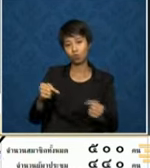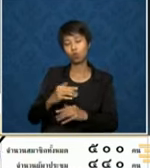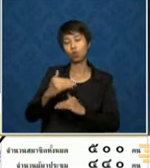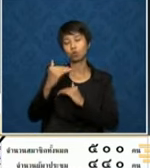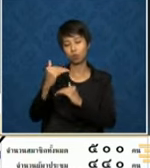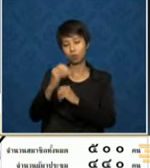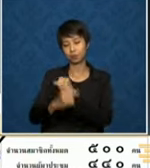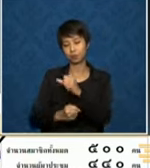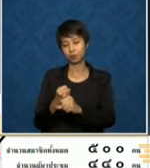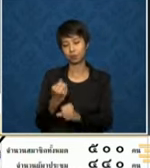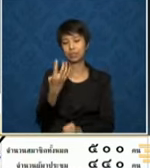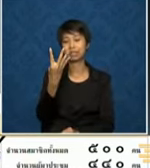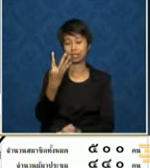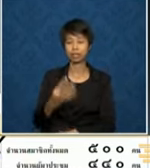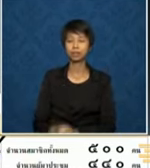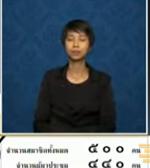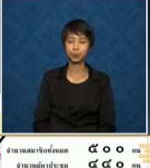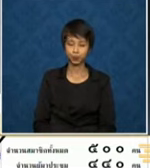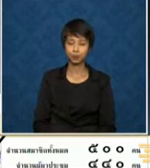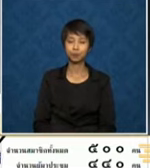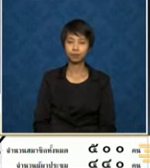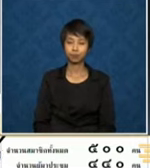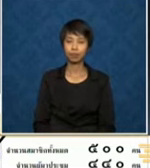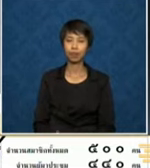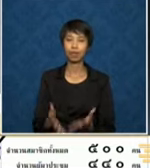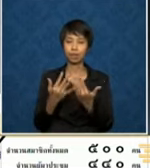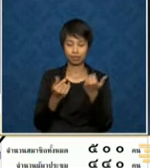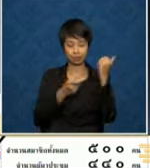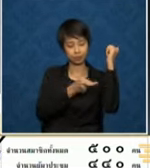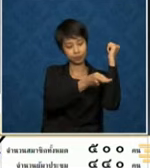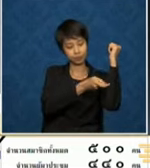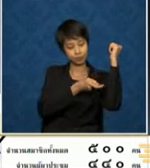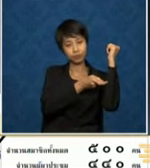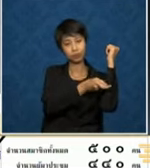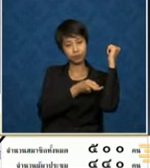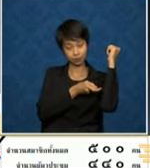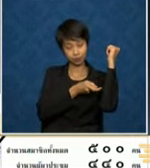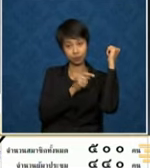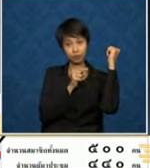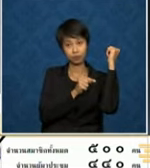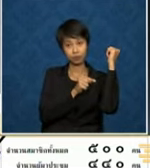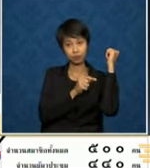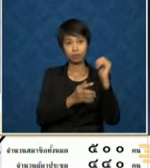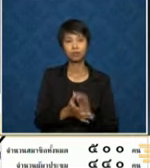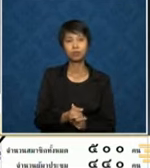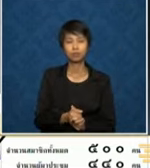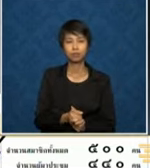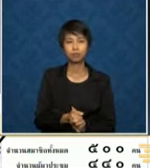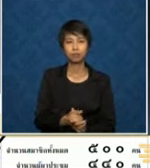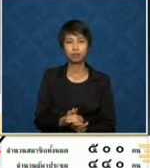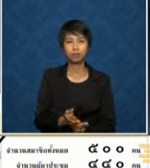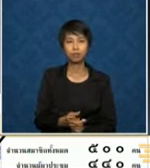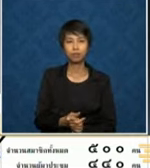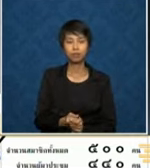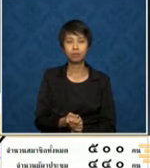4ปีดังนั้นในส่วนของยางพารานะครับขออนุญาตกราบเรียนท่านประธานด้วยความเคาร